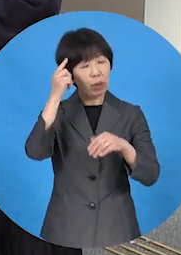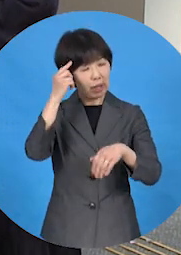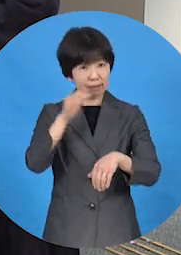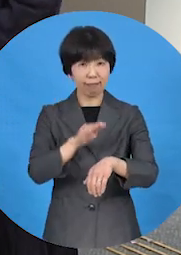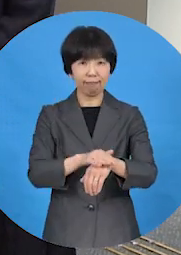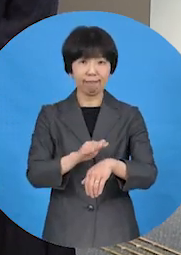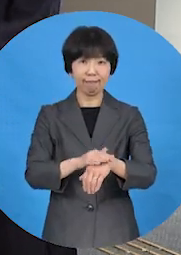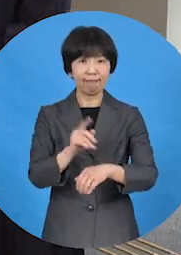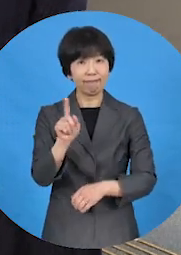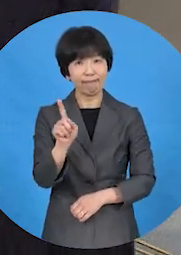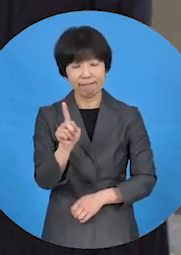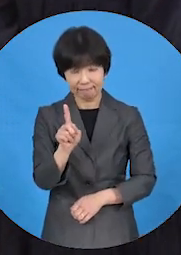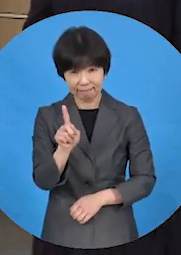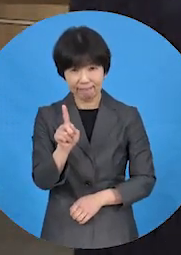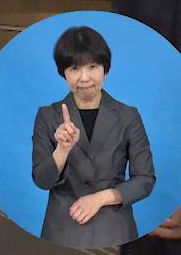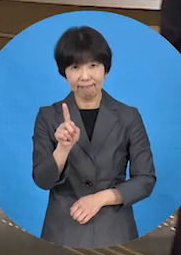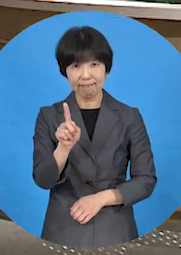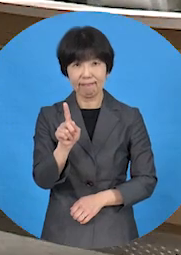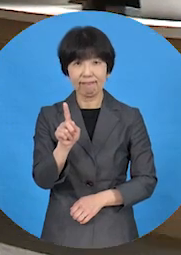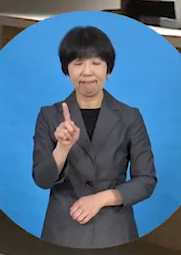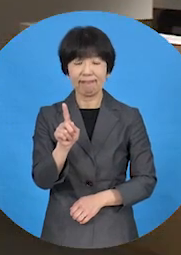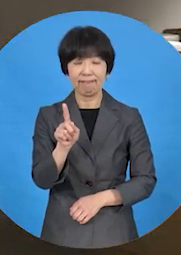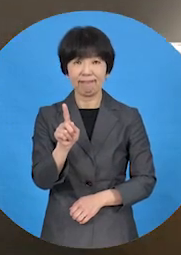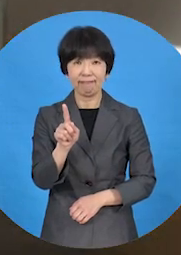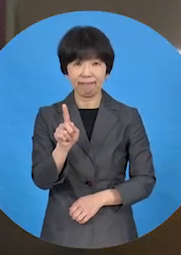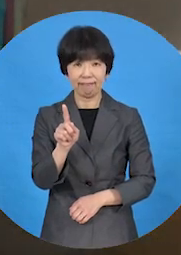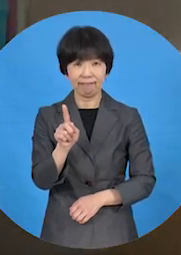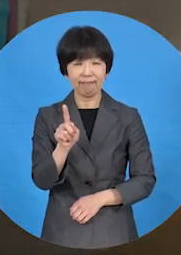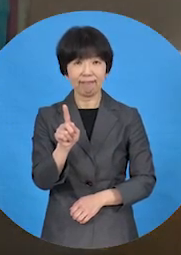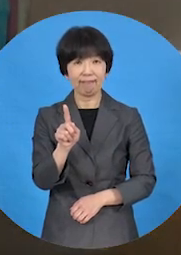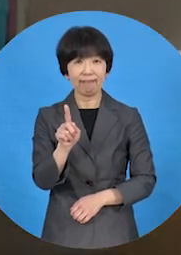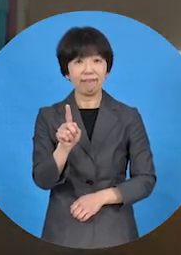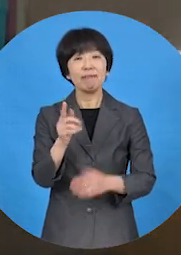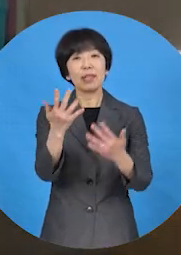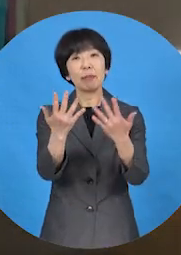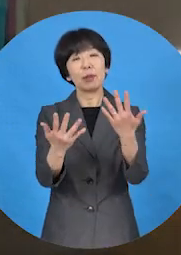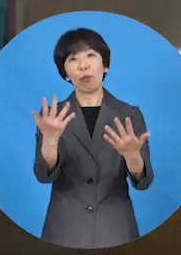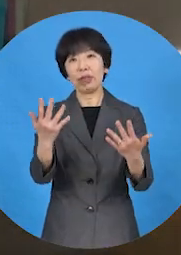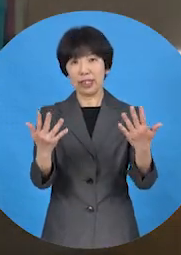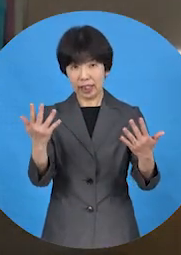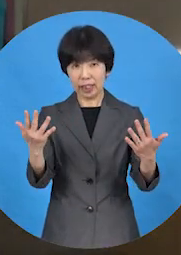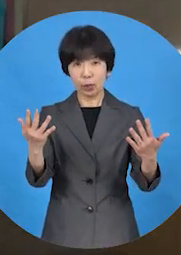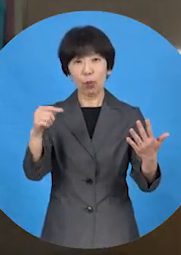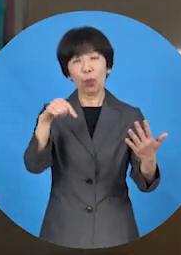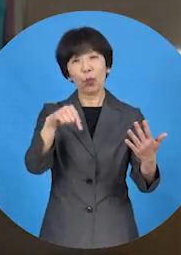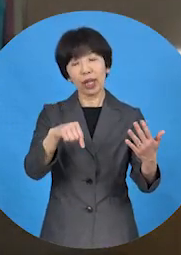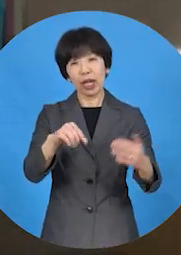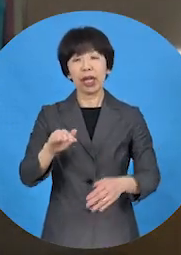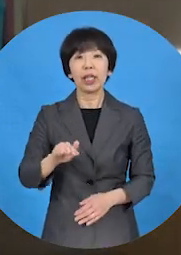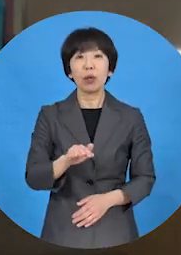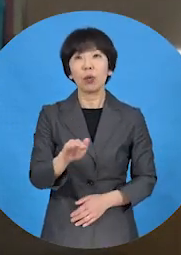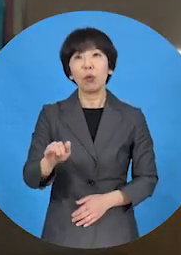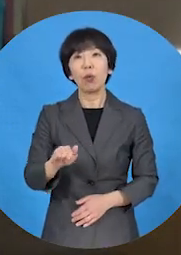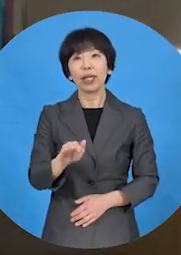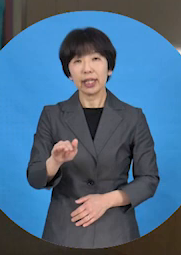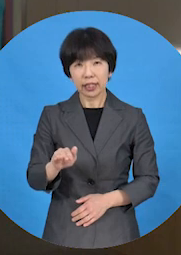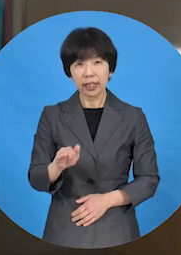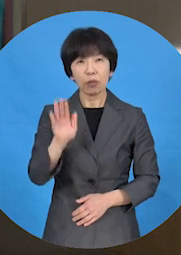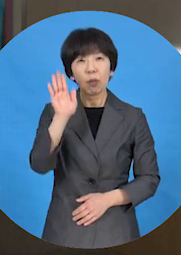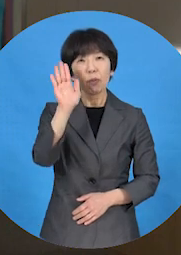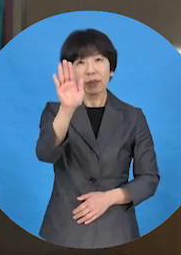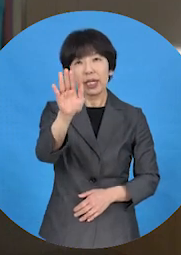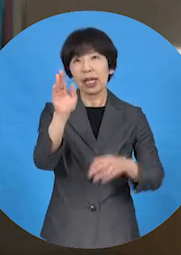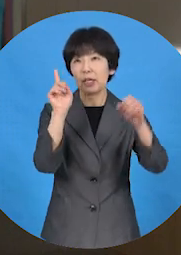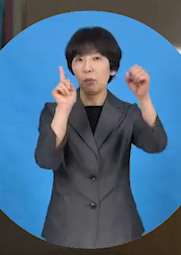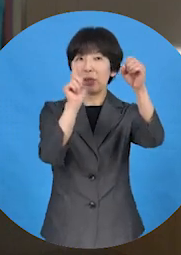今回の、図書館の建築にあたっての基本理念としましてはですね、未来を育むという、次世代の子どもたちにつない